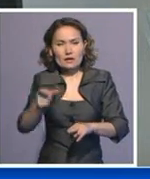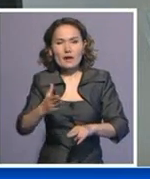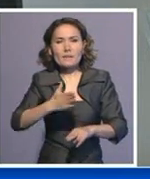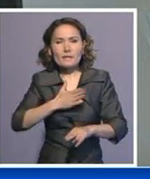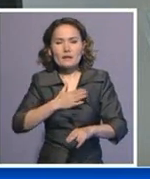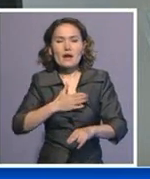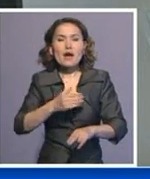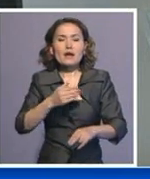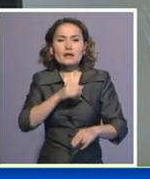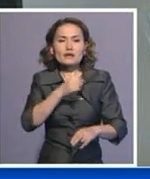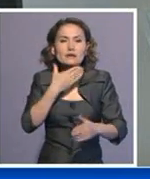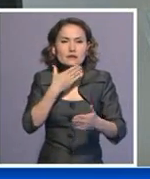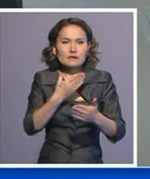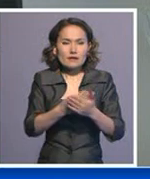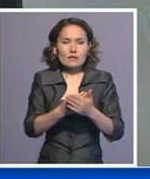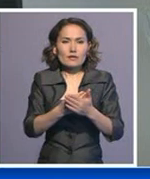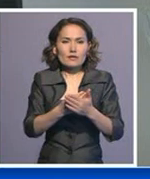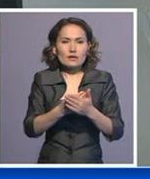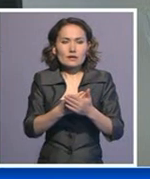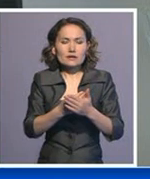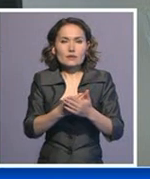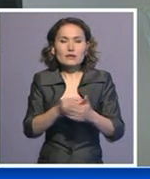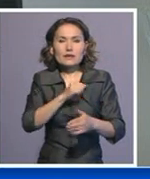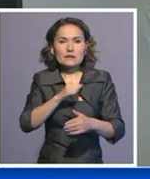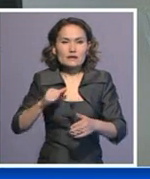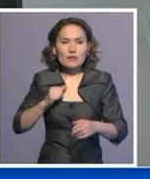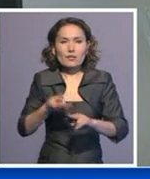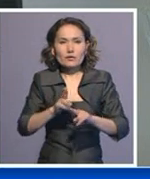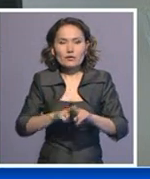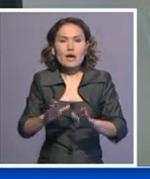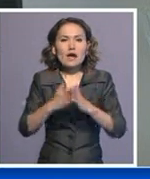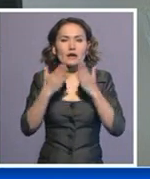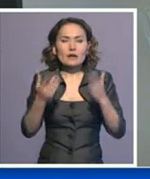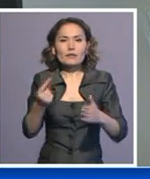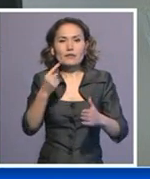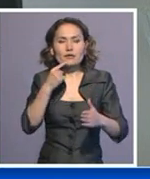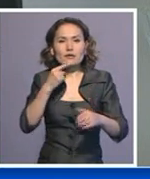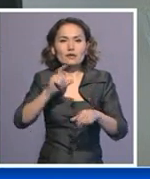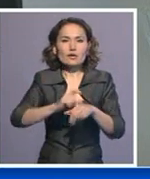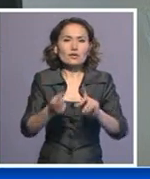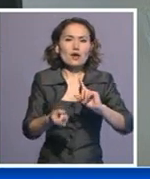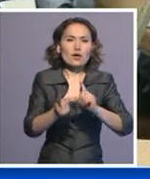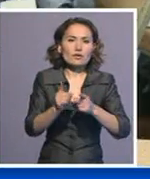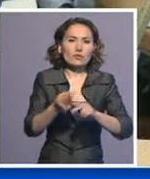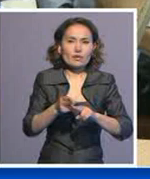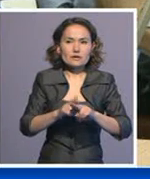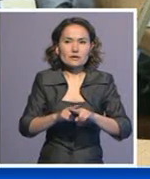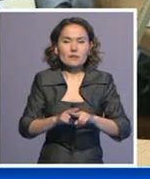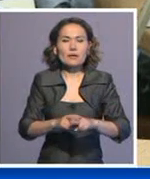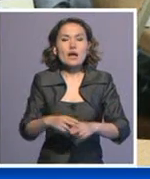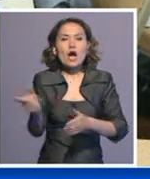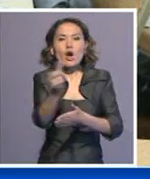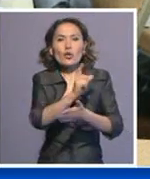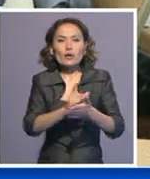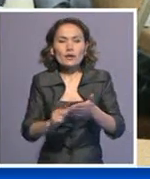қадим қазақ сөздері, бұрынғы ескі түркше деген сөздермен араластырып берген. Қара сөздер мен